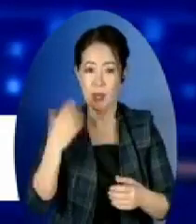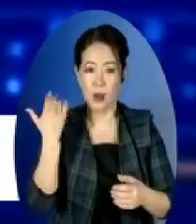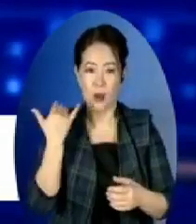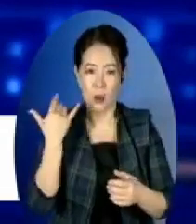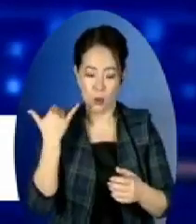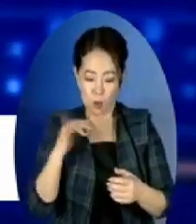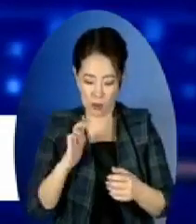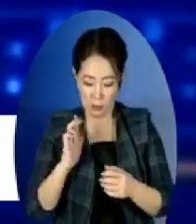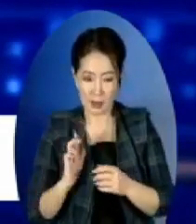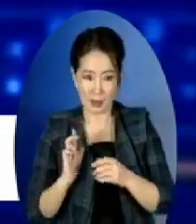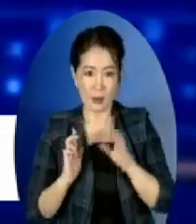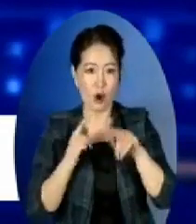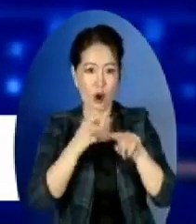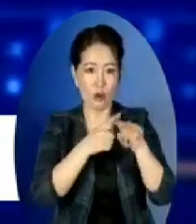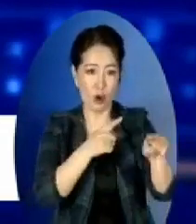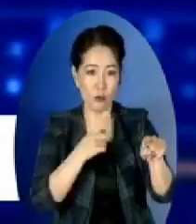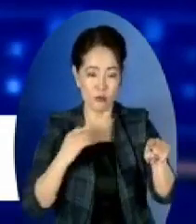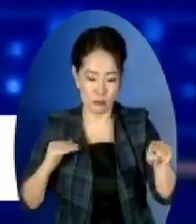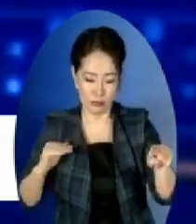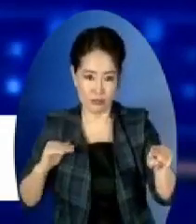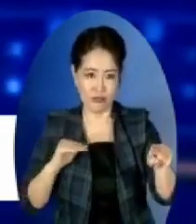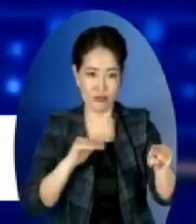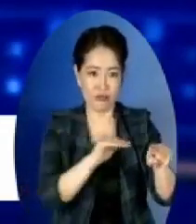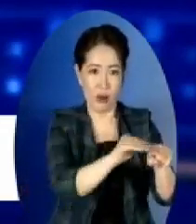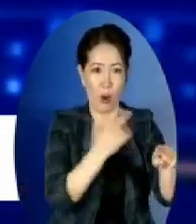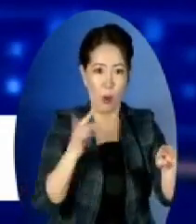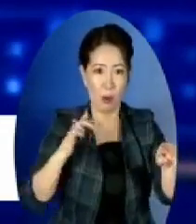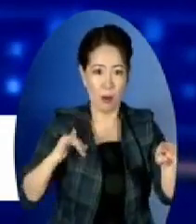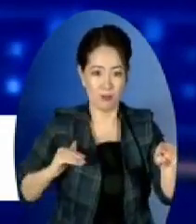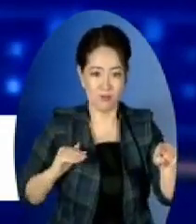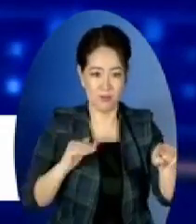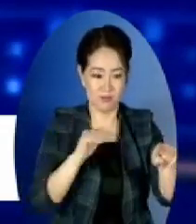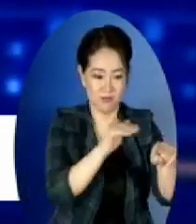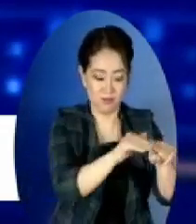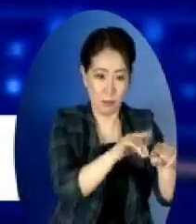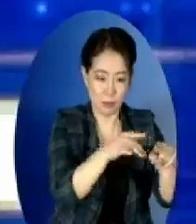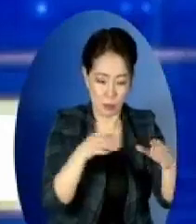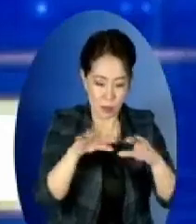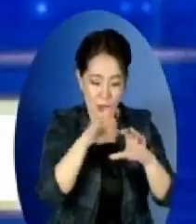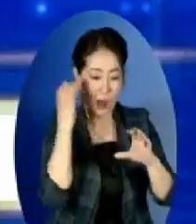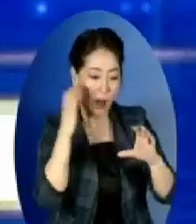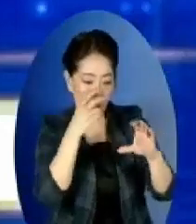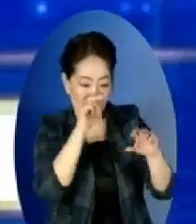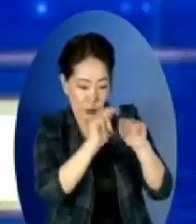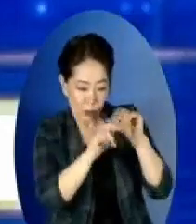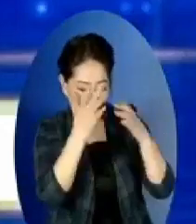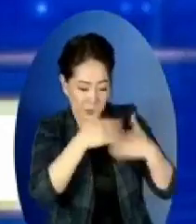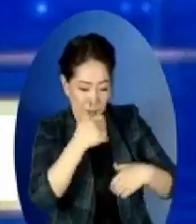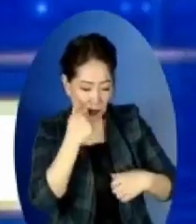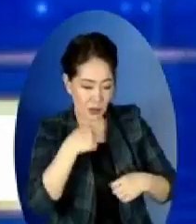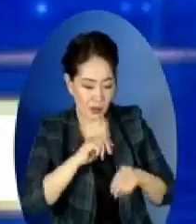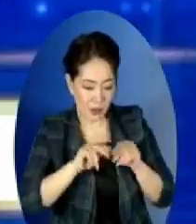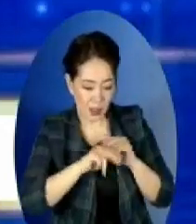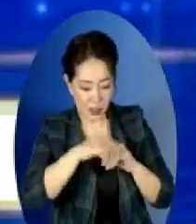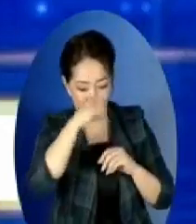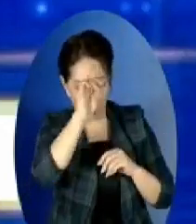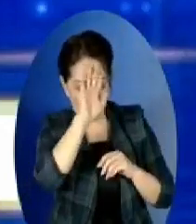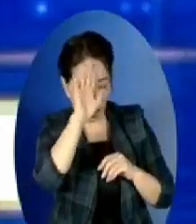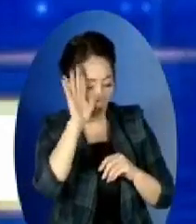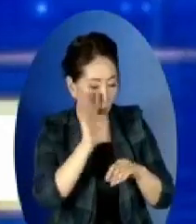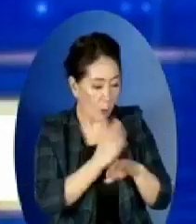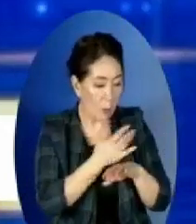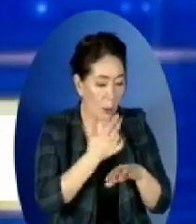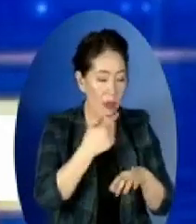автомашин зорчиж байгаа иргэдийн одоо биеийн байдлыг үзэж байгаа. За халууны температурыг тогтоож байгаа тийм ээ. За онцлог шинж байна уу гэдгээр нь яж байгаа.